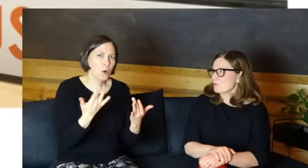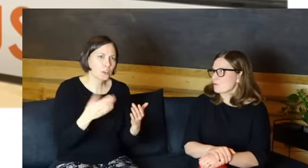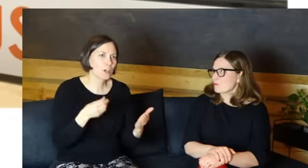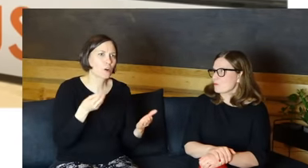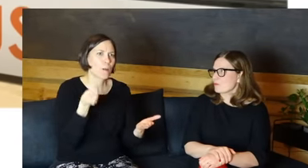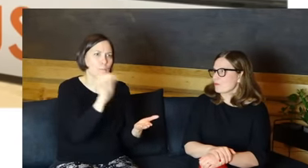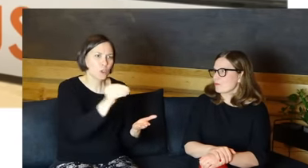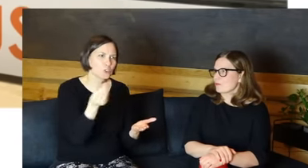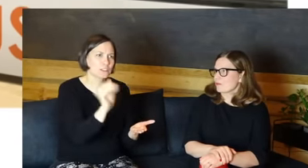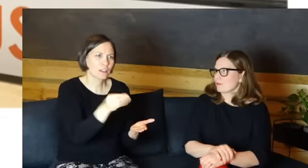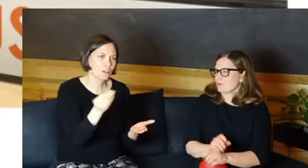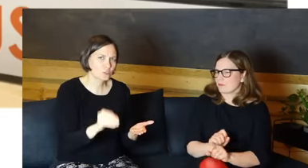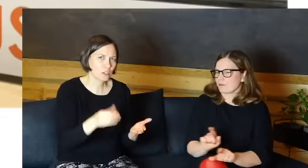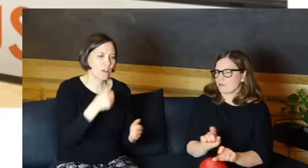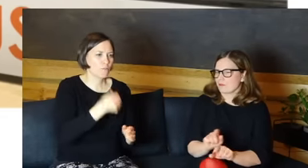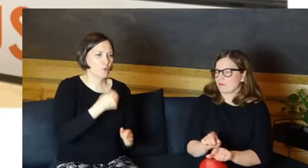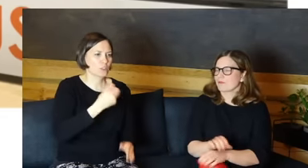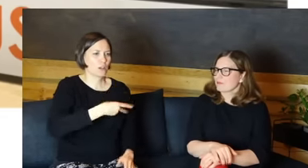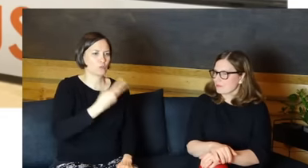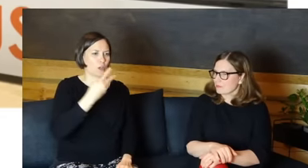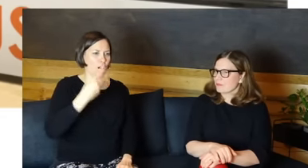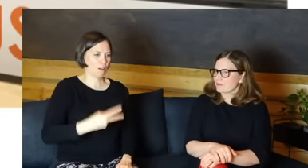vuonna 2020?